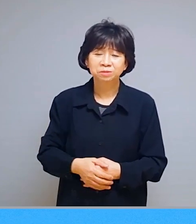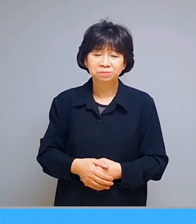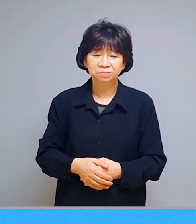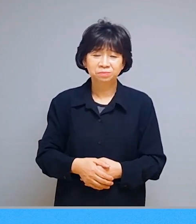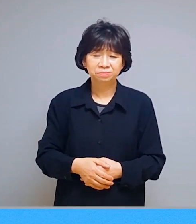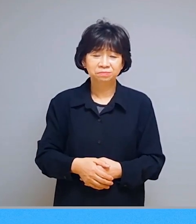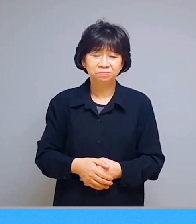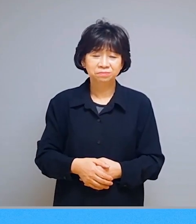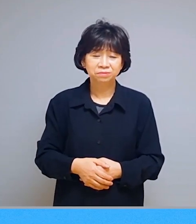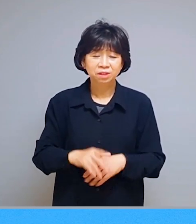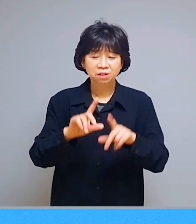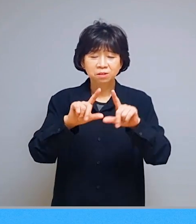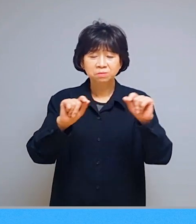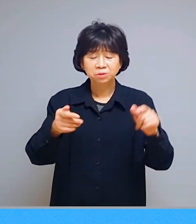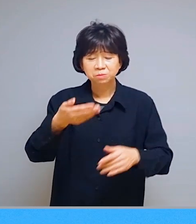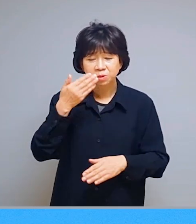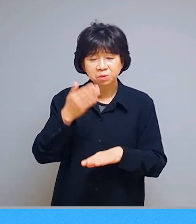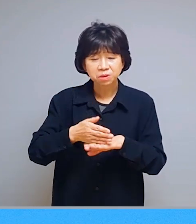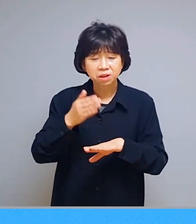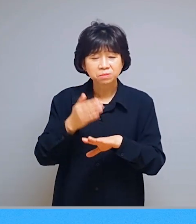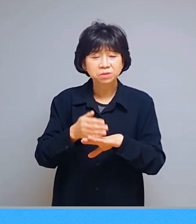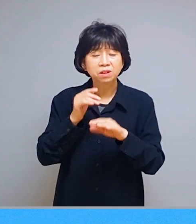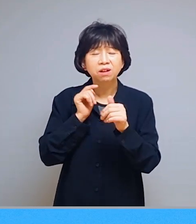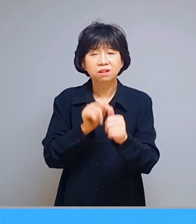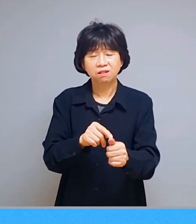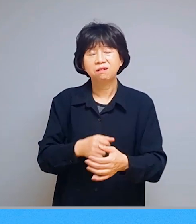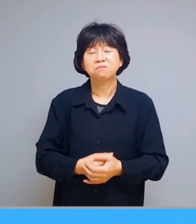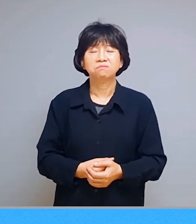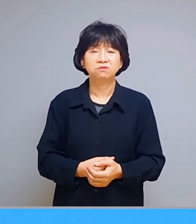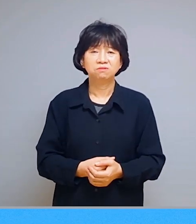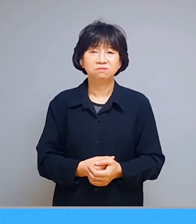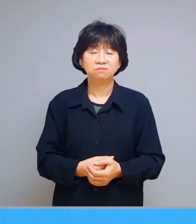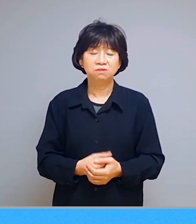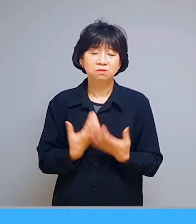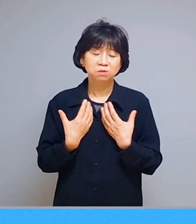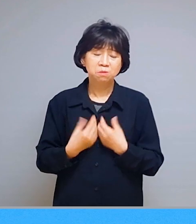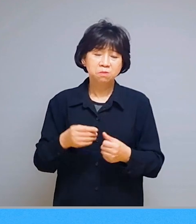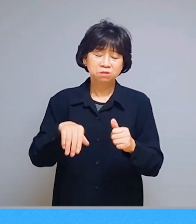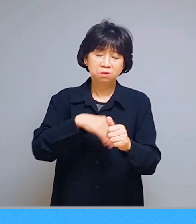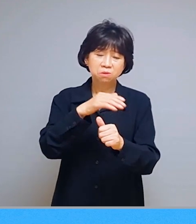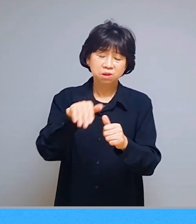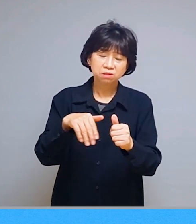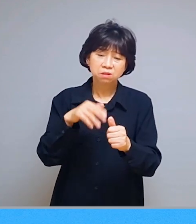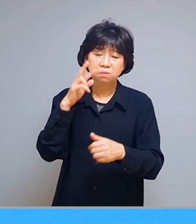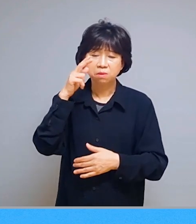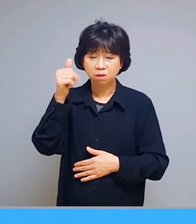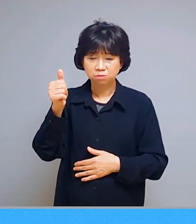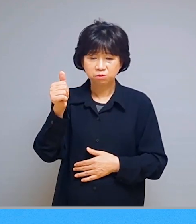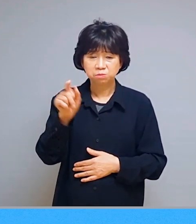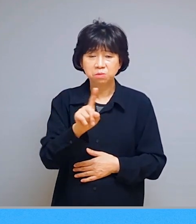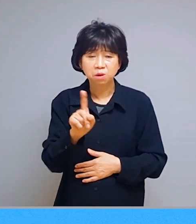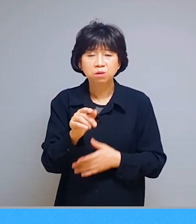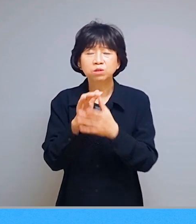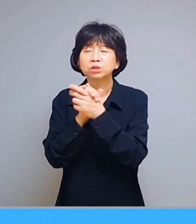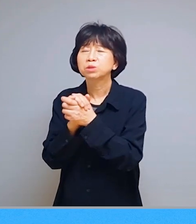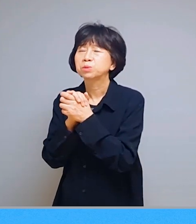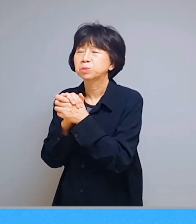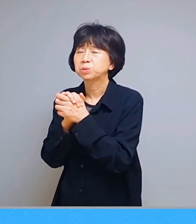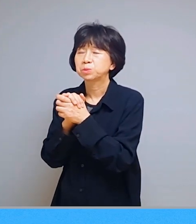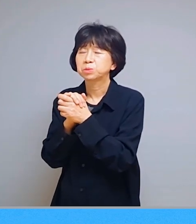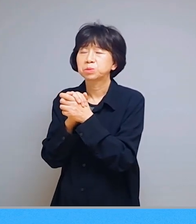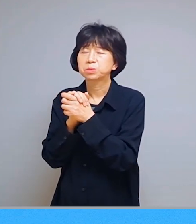먹고 감사하라 라고 이야기합니다. 절망적인 상황 속에서 바울이 한 일은 기도하며